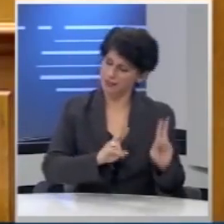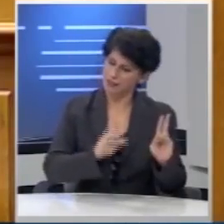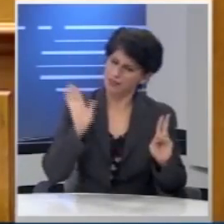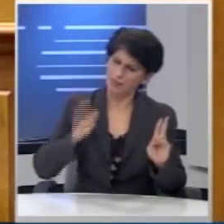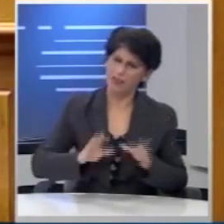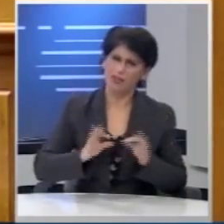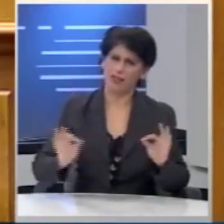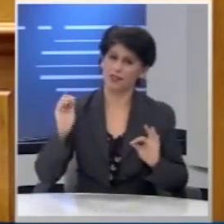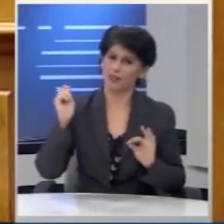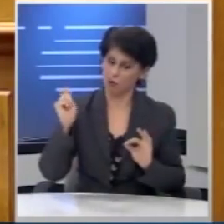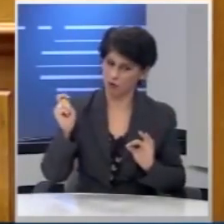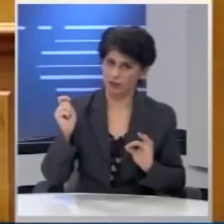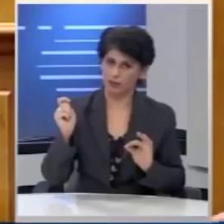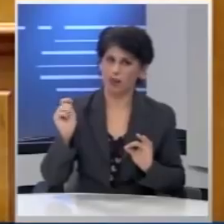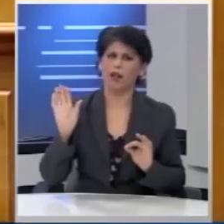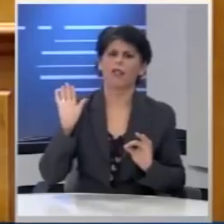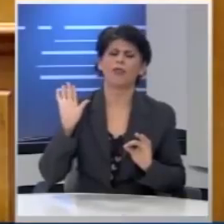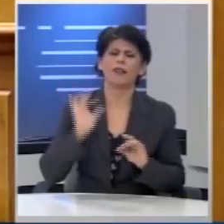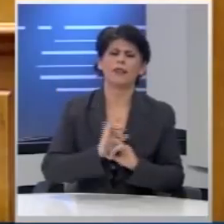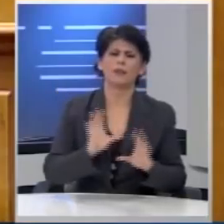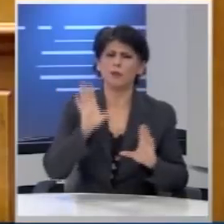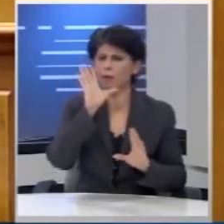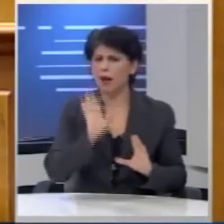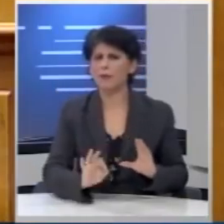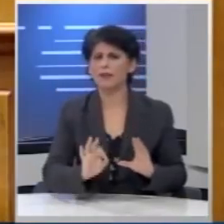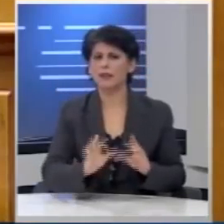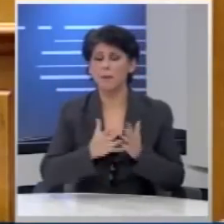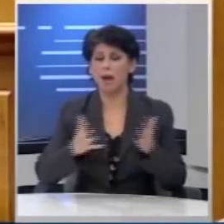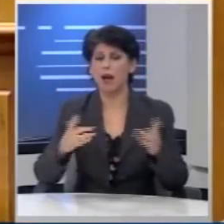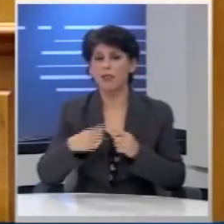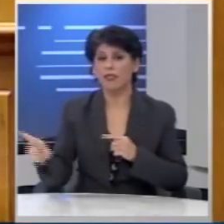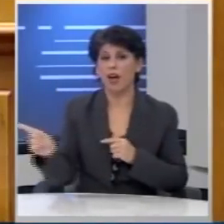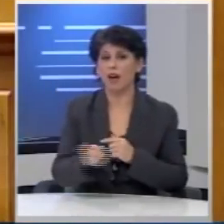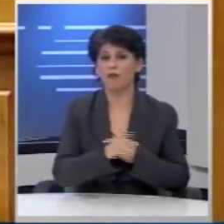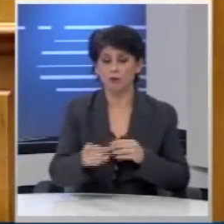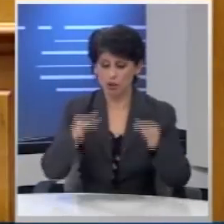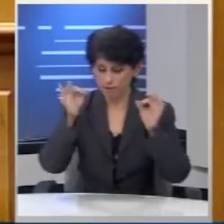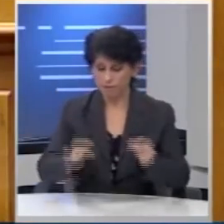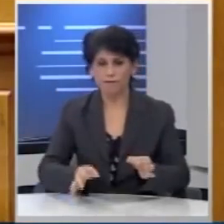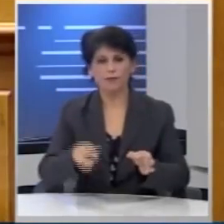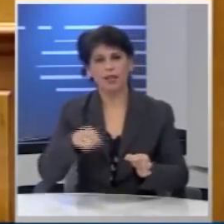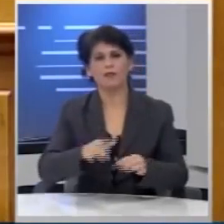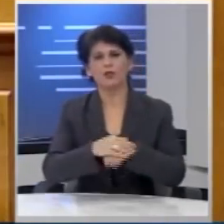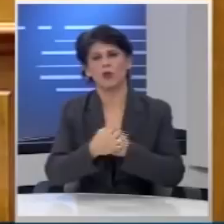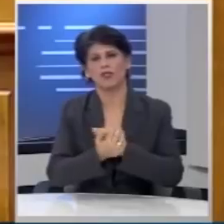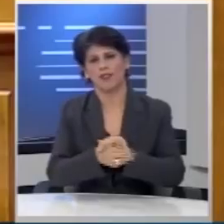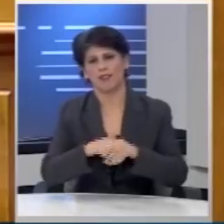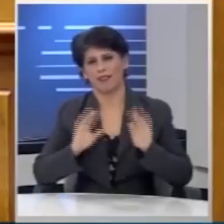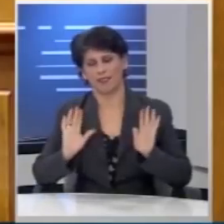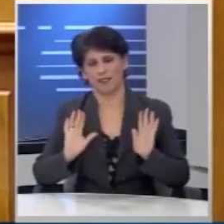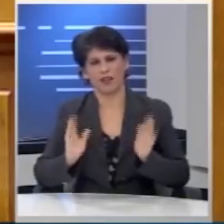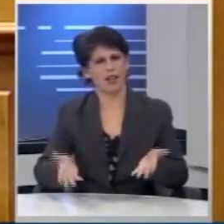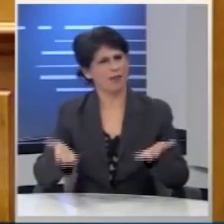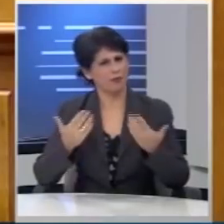τελευταία ανάλυση την πολιτική της, πως δεν έχετε καμιά πραγματικά μεγάλη διαφορά στο διατάφτα και αυτό είναι που την ενδιαφέρει.